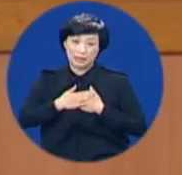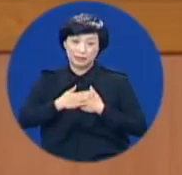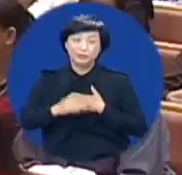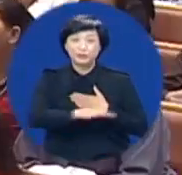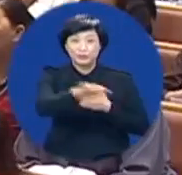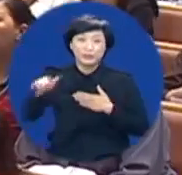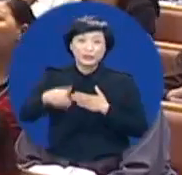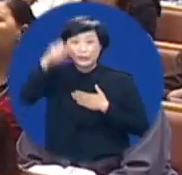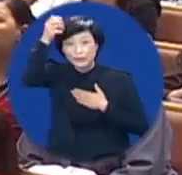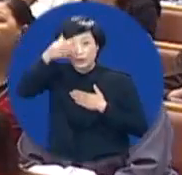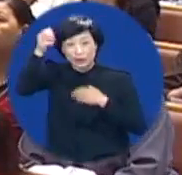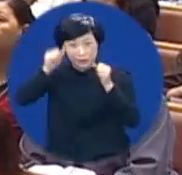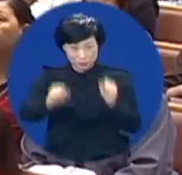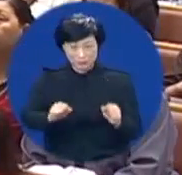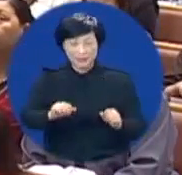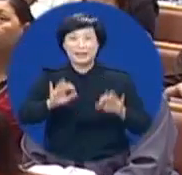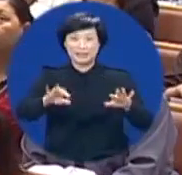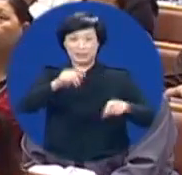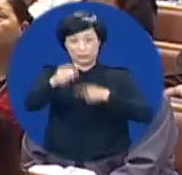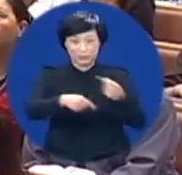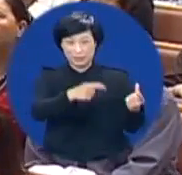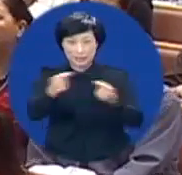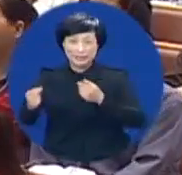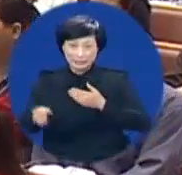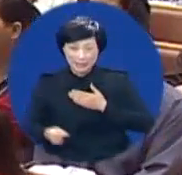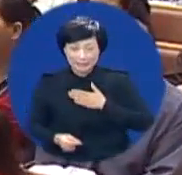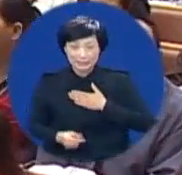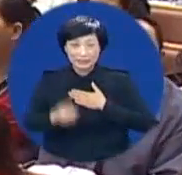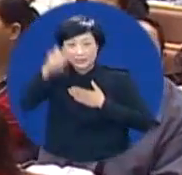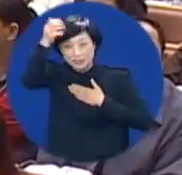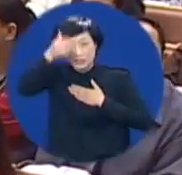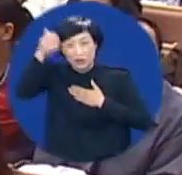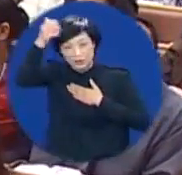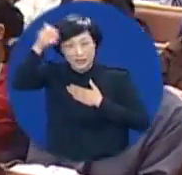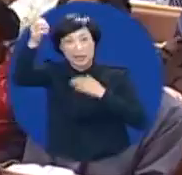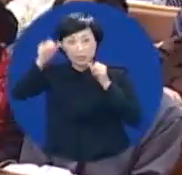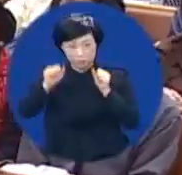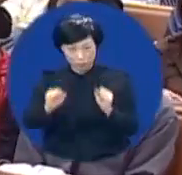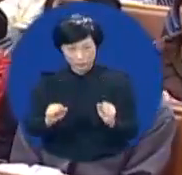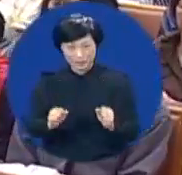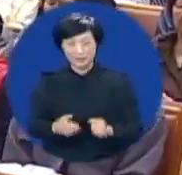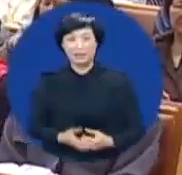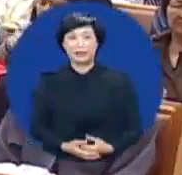존재입니다. 다시, 나는 영적 존재다.